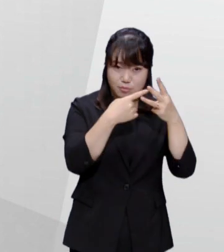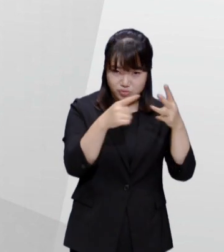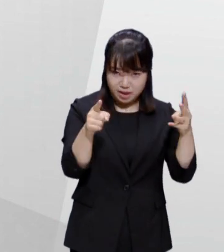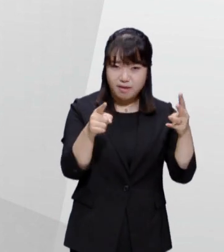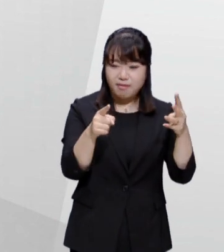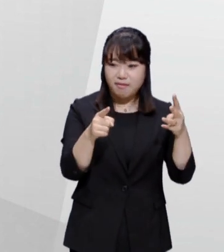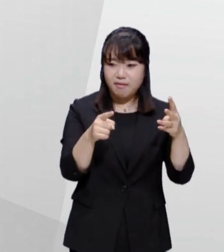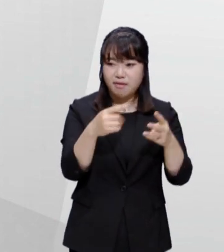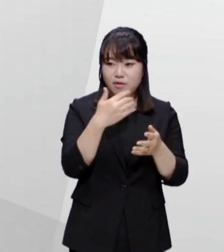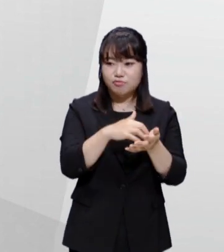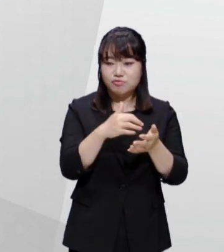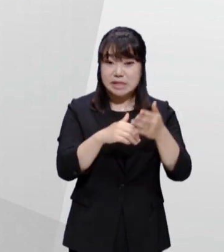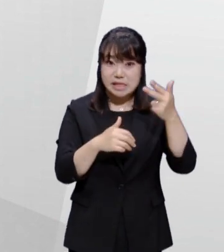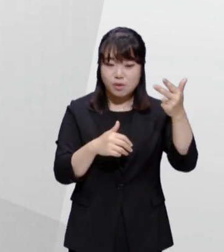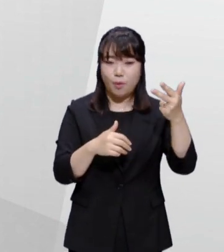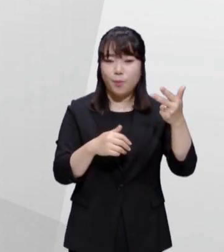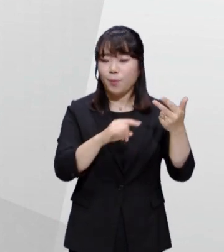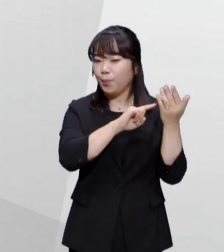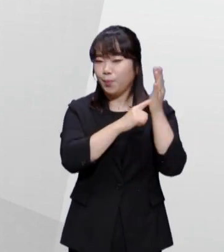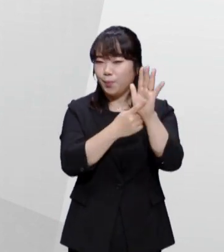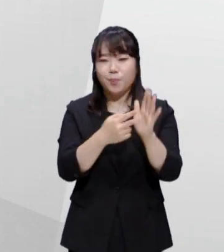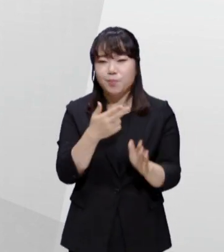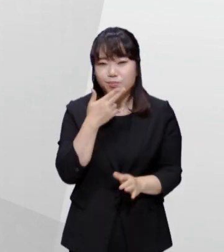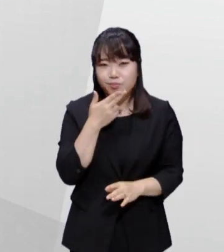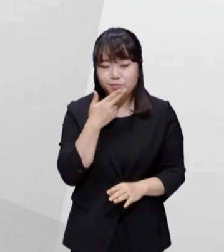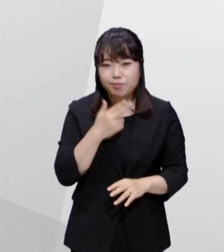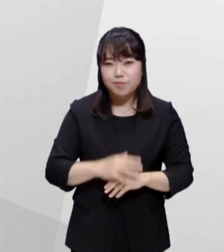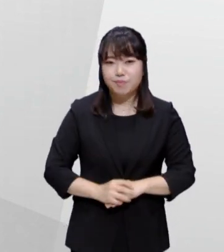정도는 스스로 공개하지 않고 있는 겁니다.